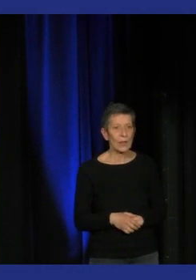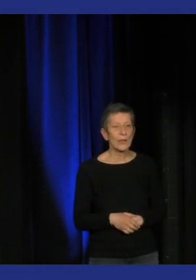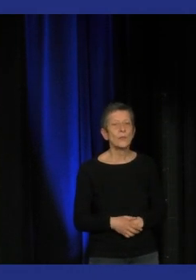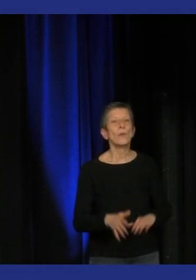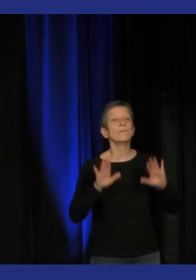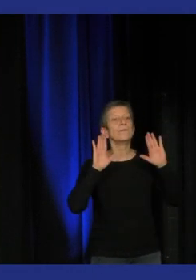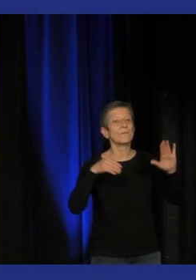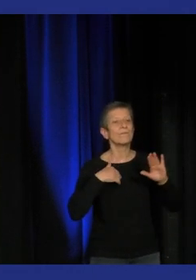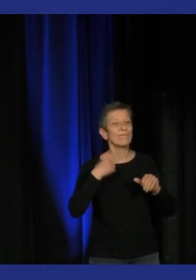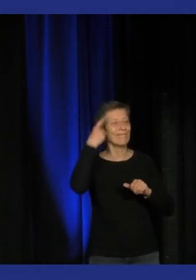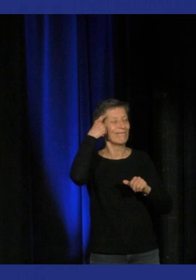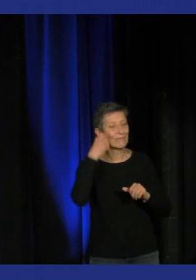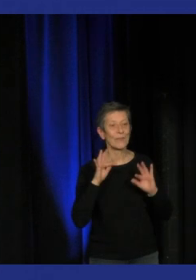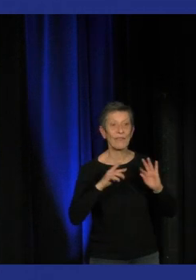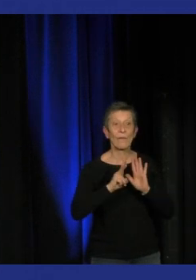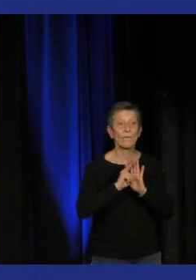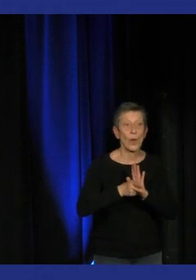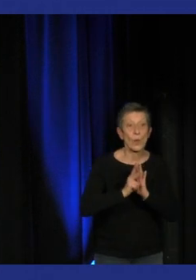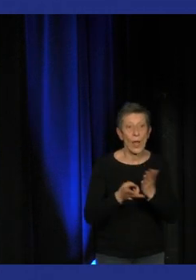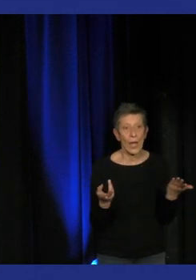du vocabulaire. Et aussi, oui.